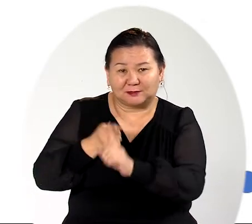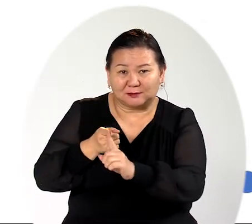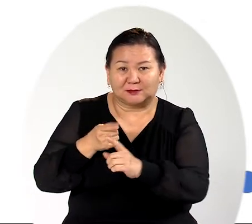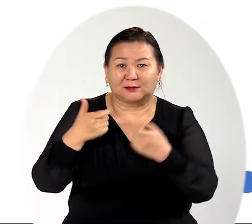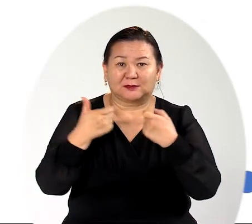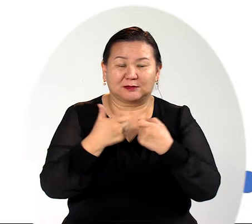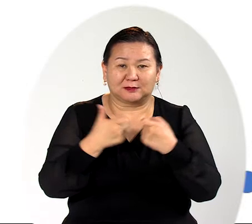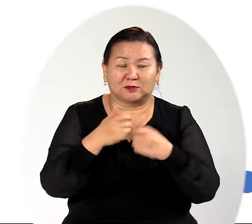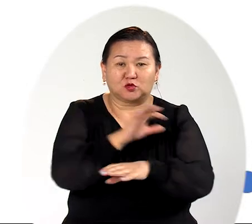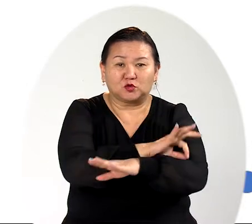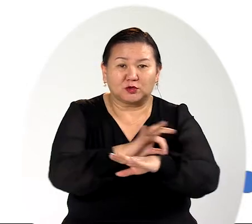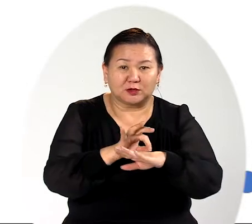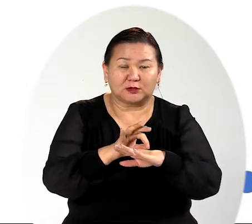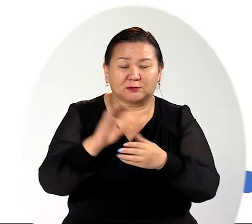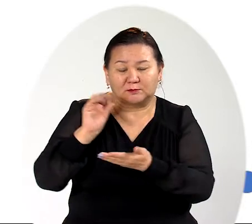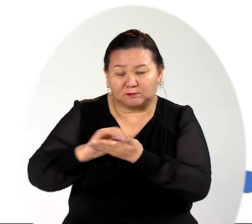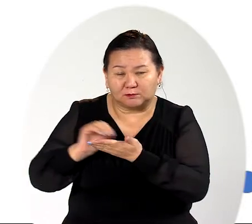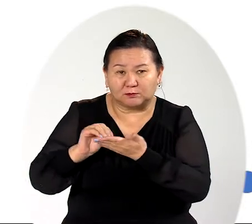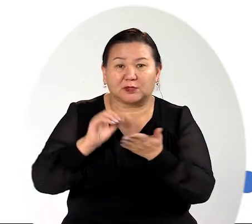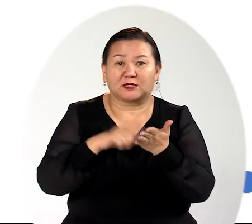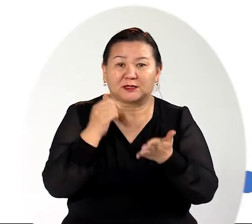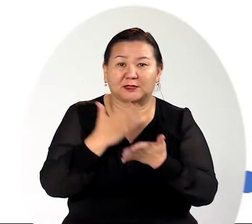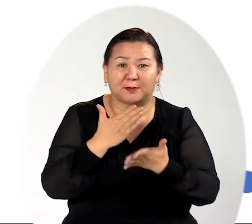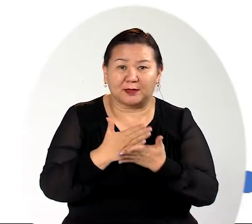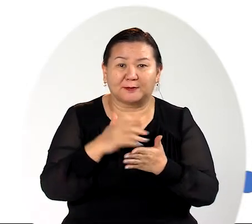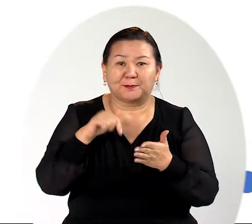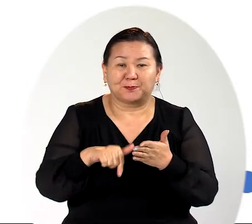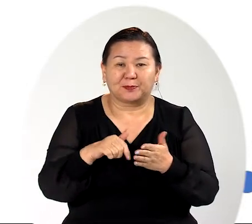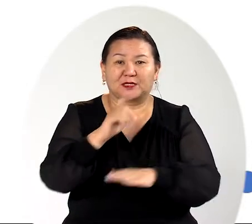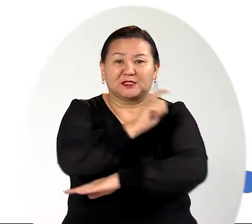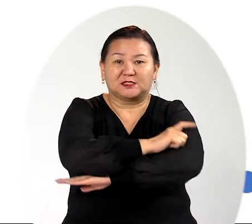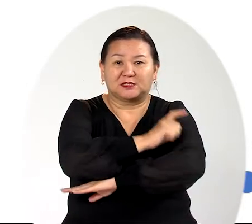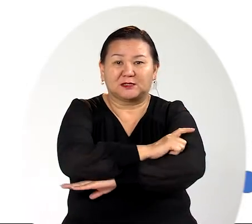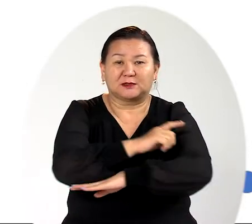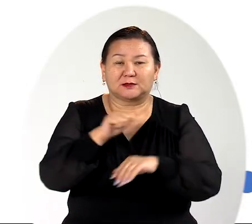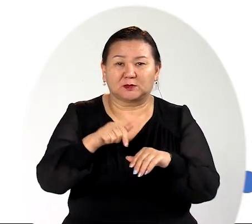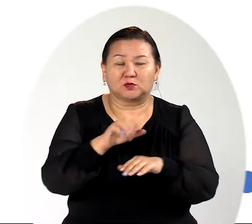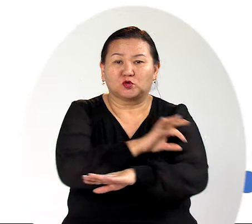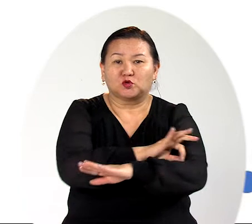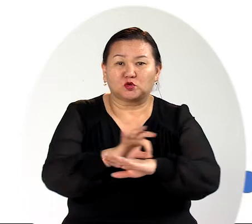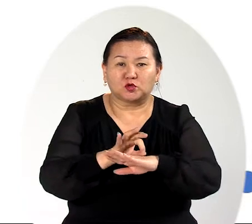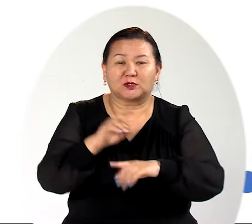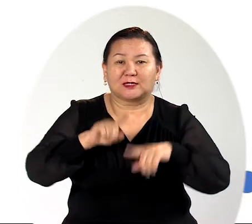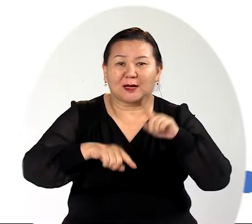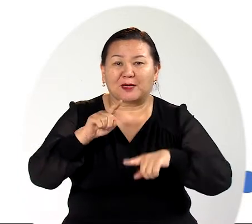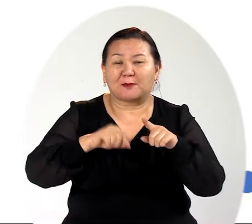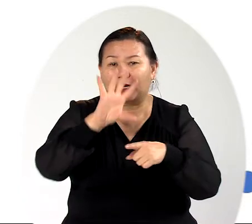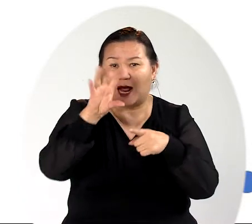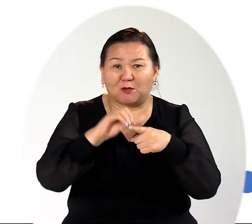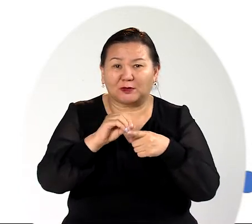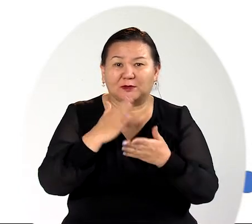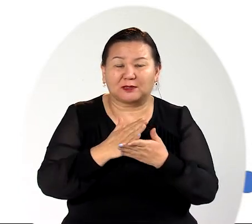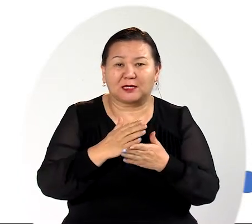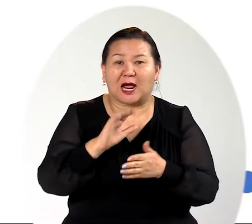нийцсэн төслийг болоод боловсруулах шаардлагатай байдаг. А энэ бүх хичээлээр болоод ерөнхийдөө төсөл маань ямар ямар агуулгууд байдгийг